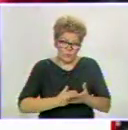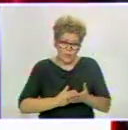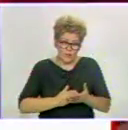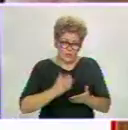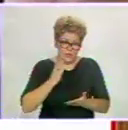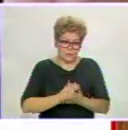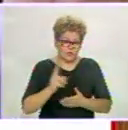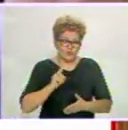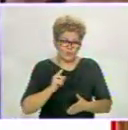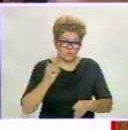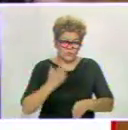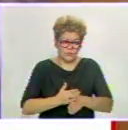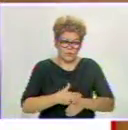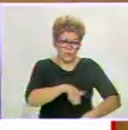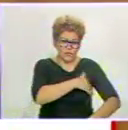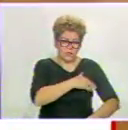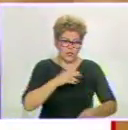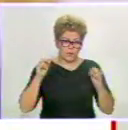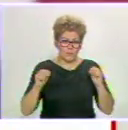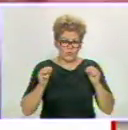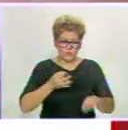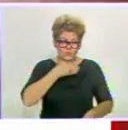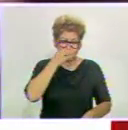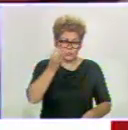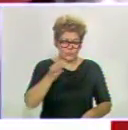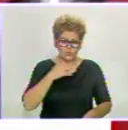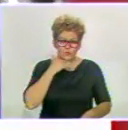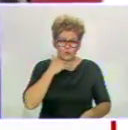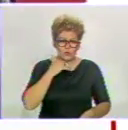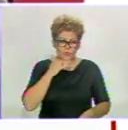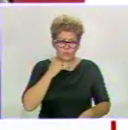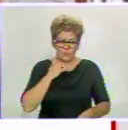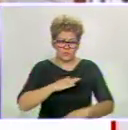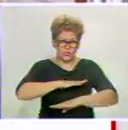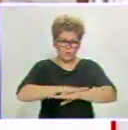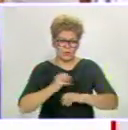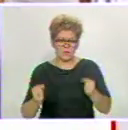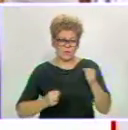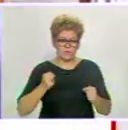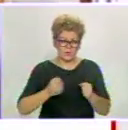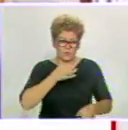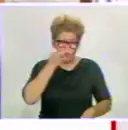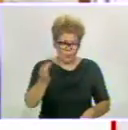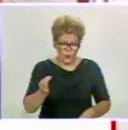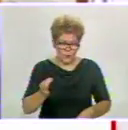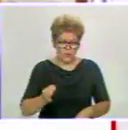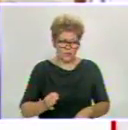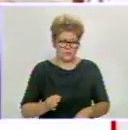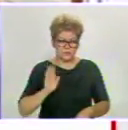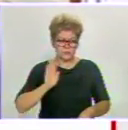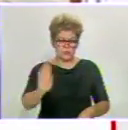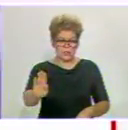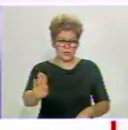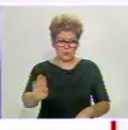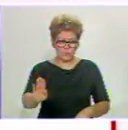nu a vrut să lovească pe elev. Profesorul mai spune că, deși nu este adept al comportamentului violent, recunoaște că uneori se impune câte